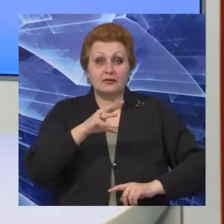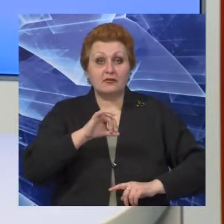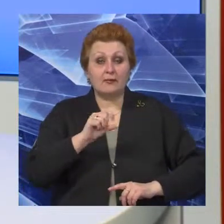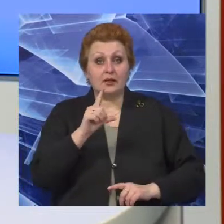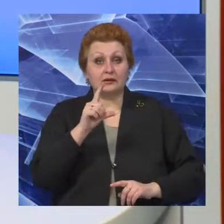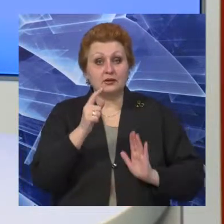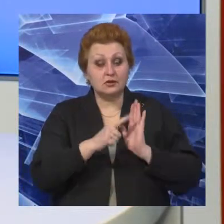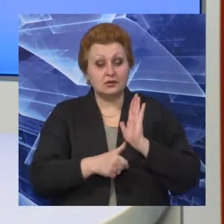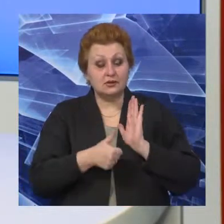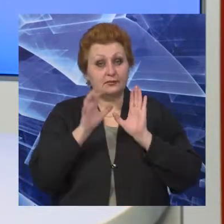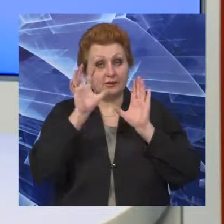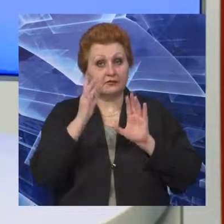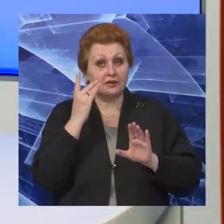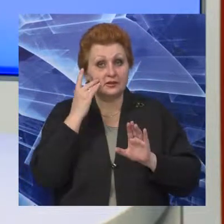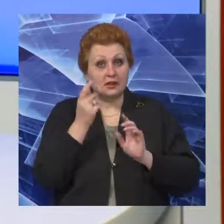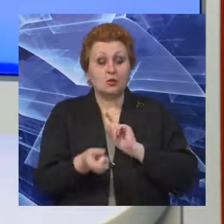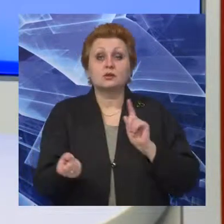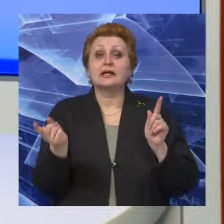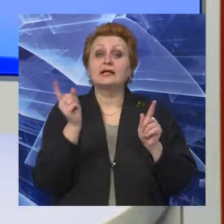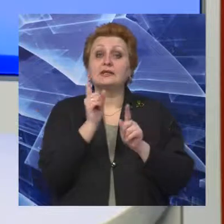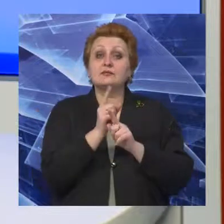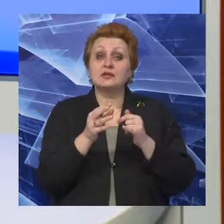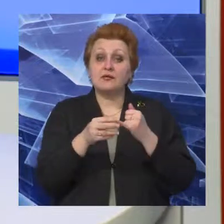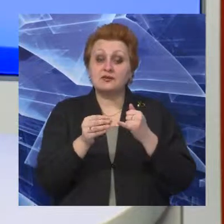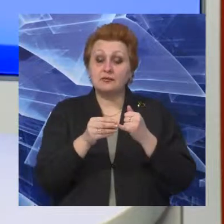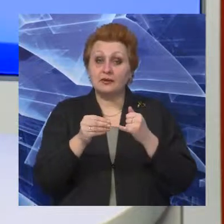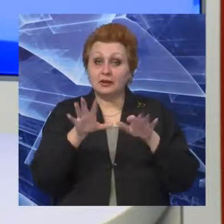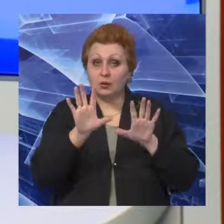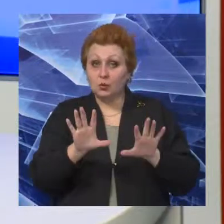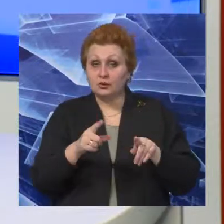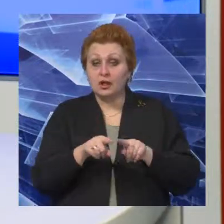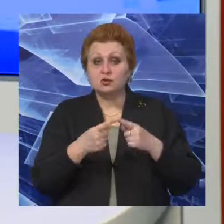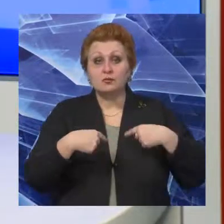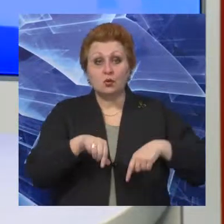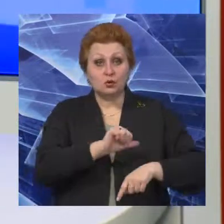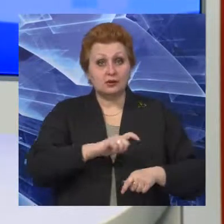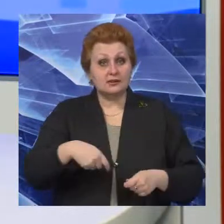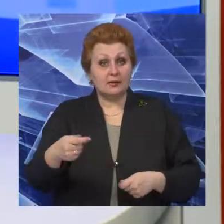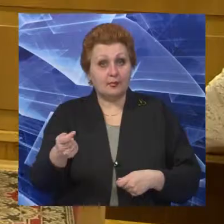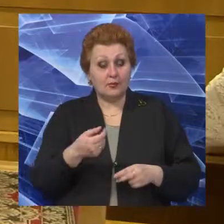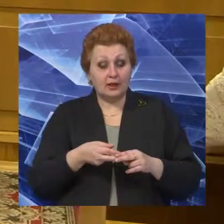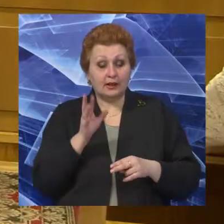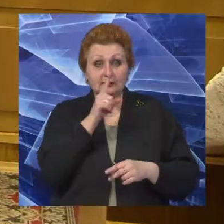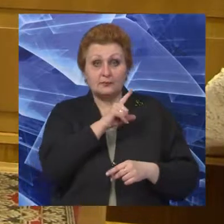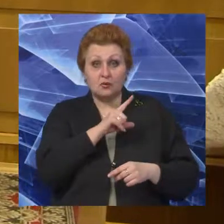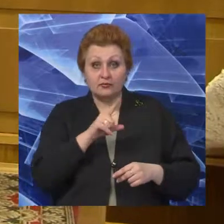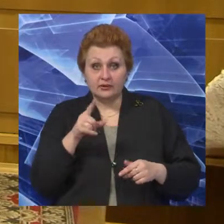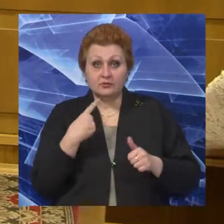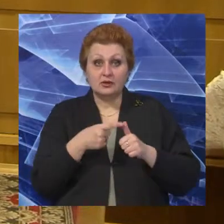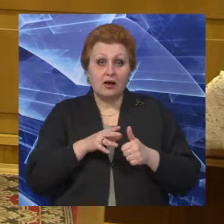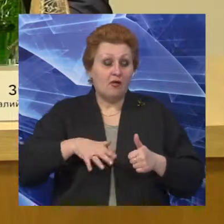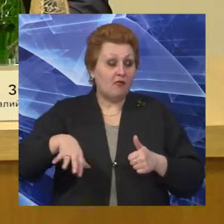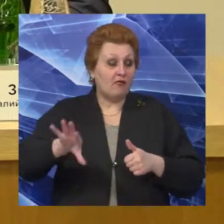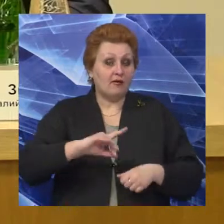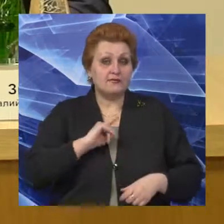будущего года 171 закона, который вносит существенные изменения в земельный кодекс. Для того, чтобы органы местного самоуправления к этому моменту были, что